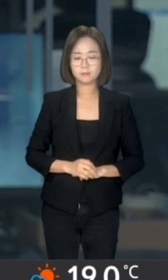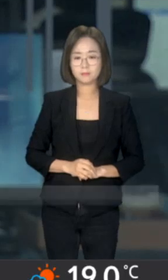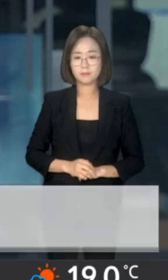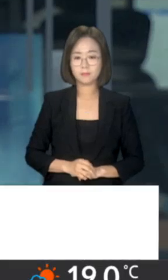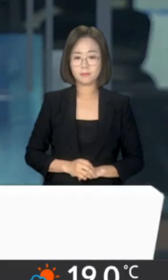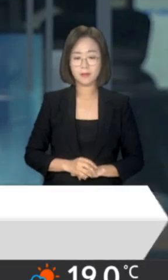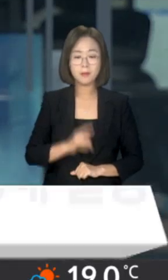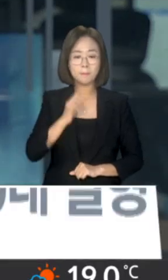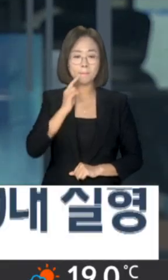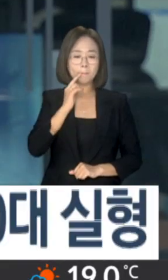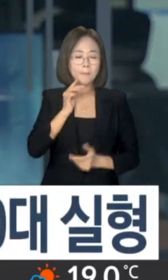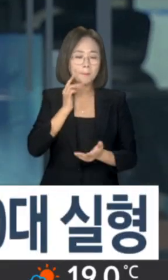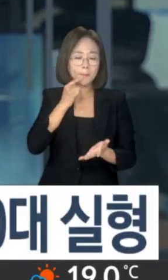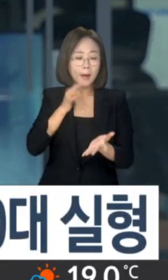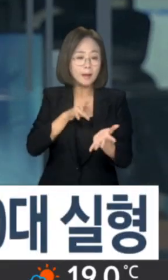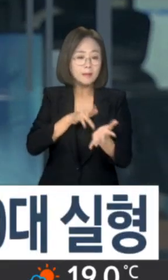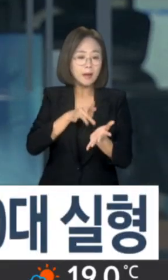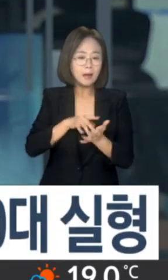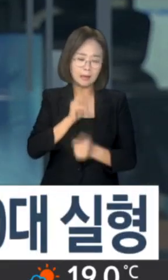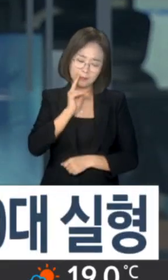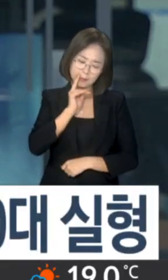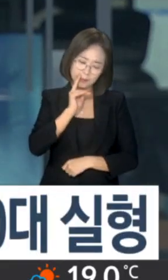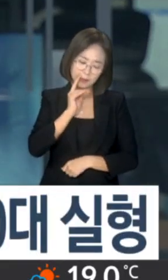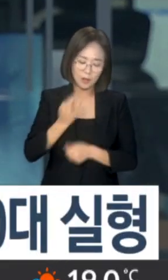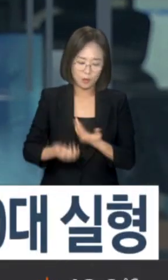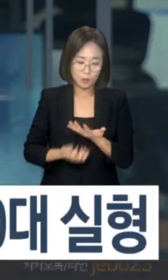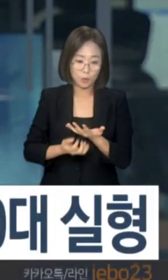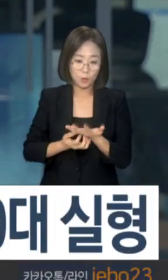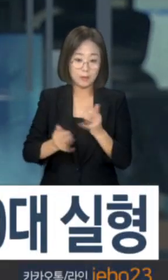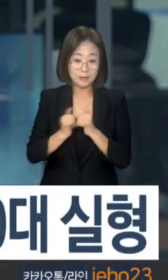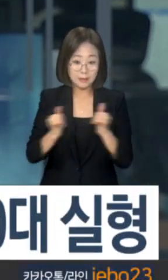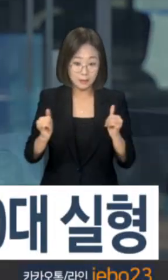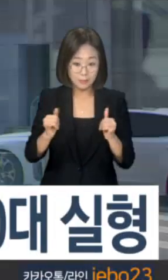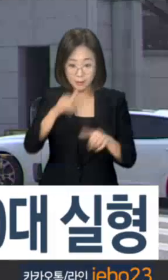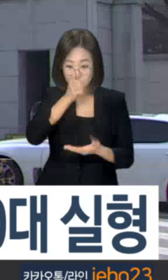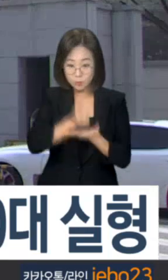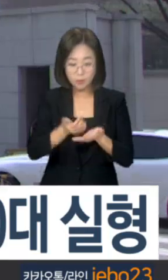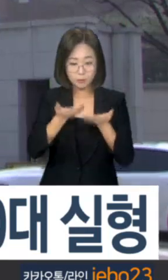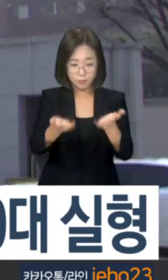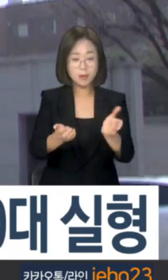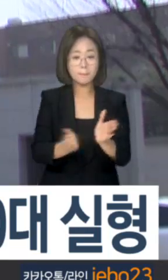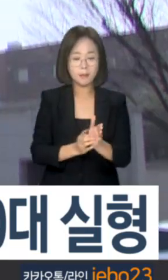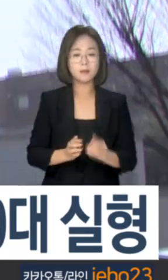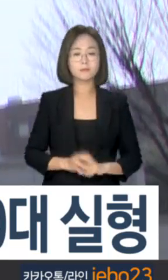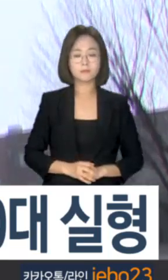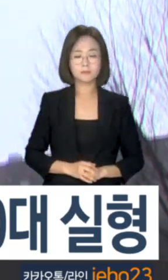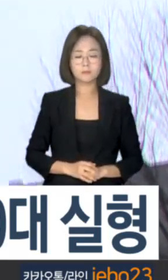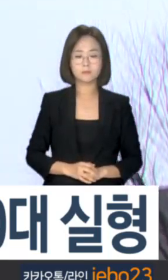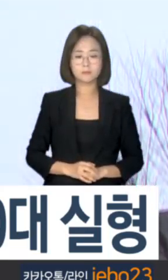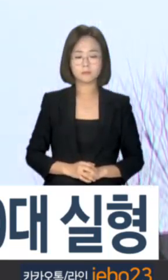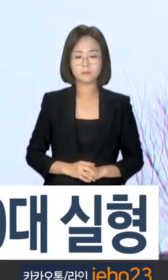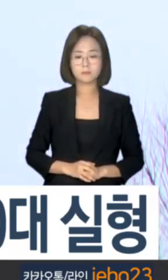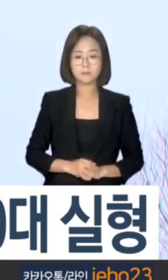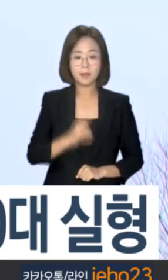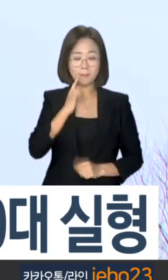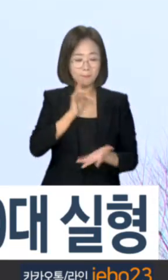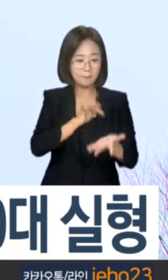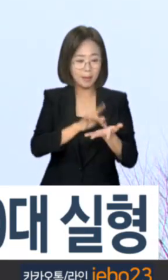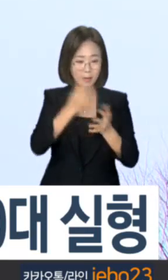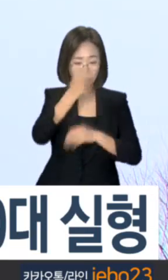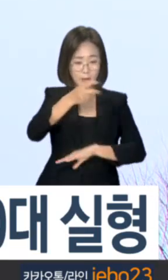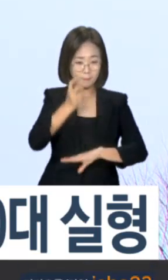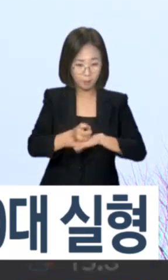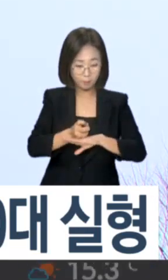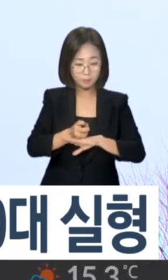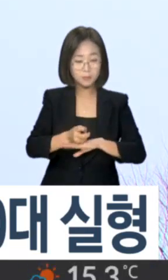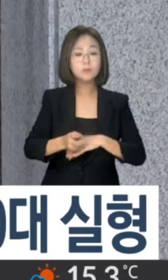대마초를 재배에서 흡연하고 요리해 먹은 남성에게 실형이 선고됐습니다 서울서부지법은 마약류 관리법